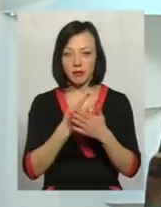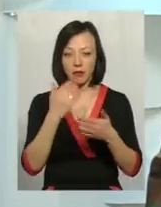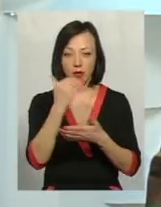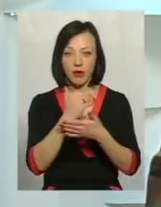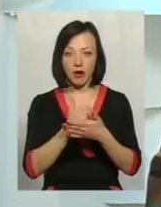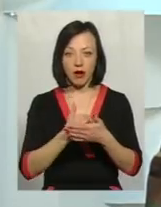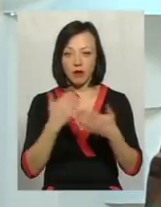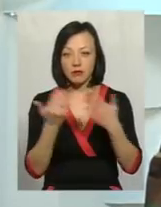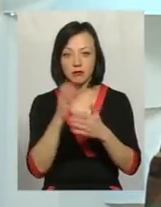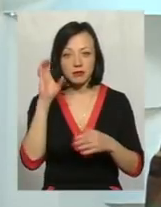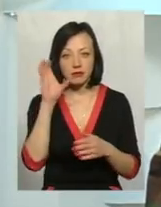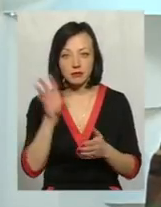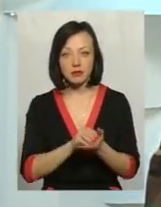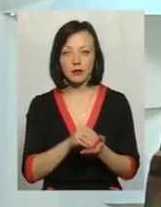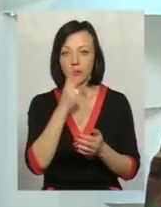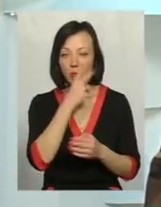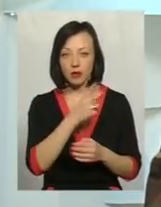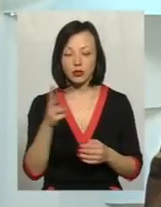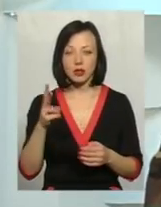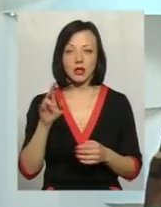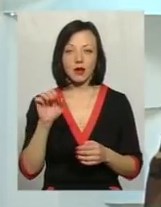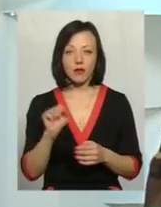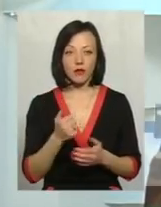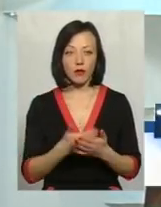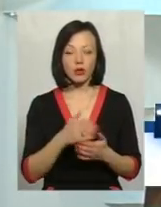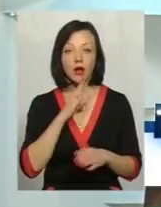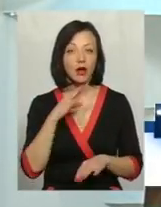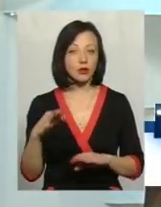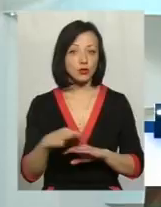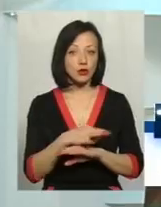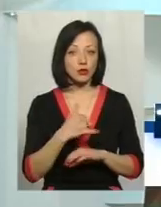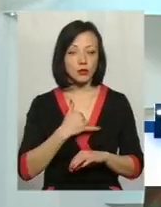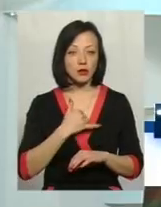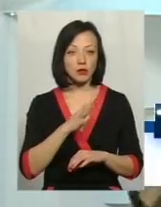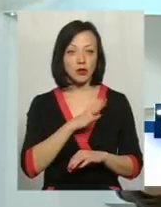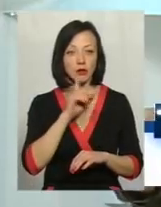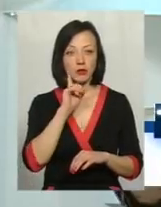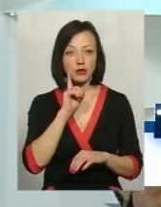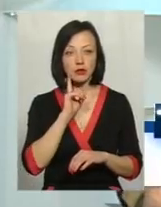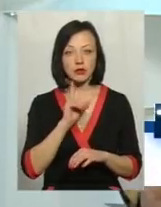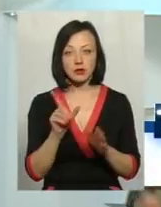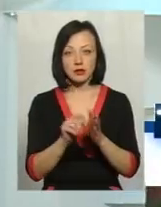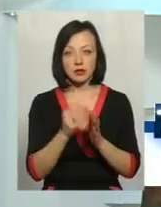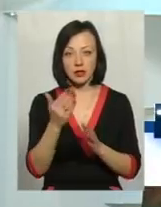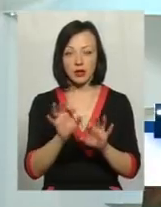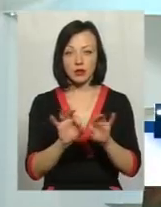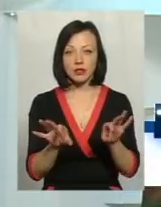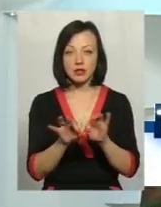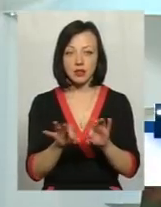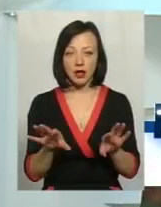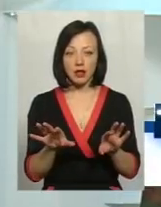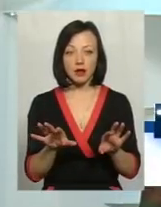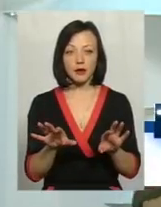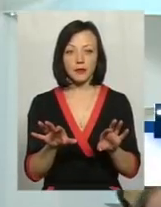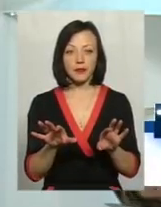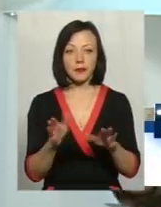ми не пропустили, все ми бачили. От. А дружина, в мене була молода, щоб з нею попрацювали, їй розказали,